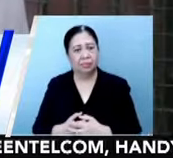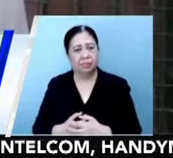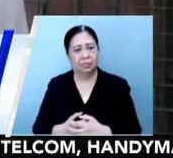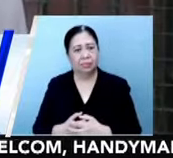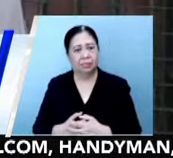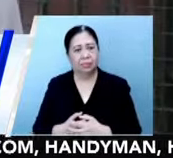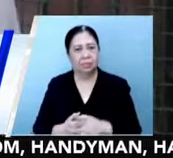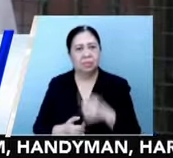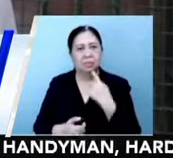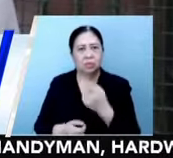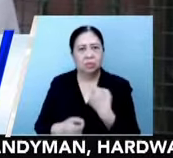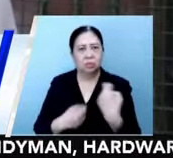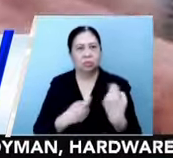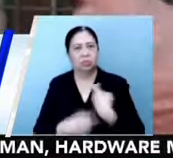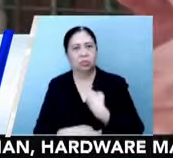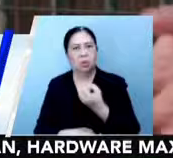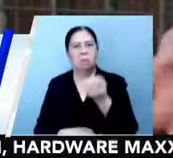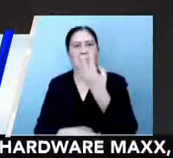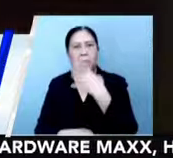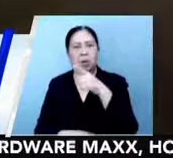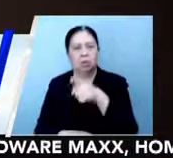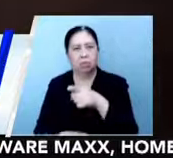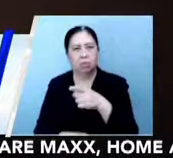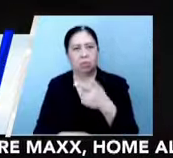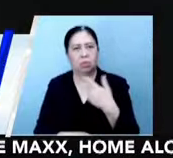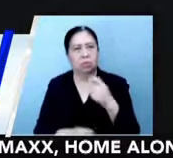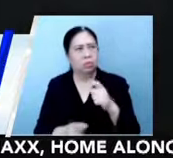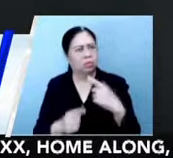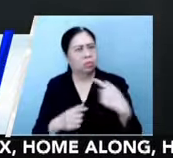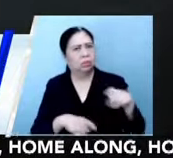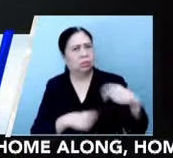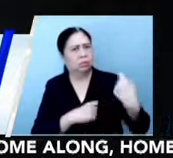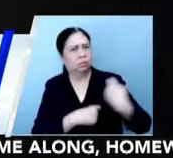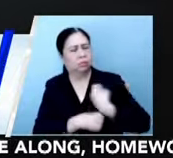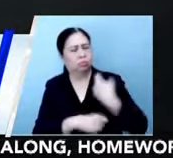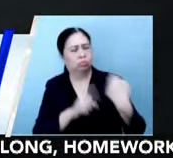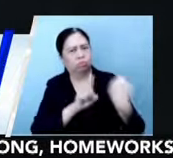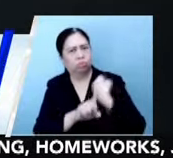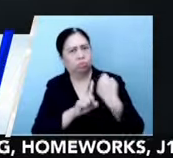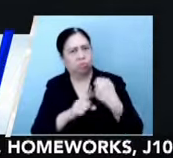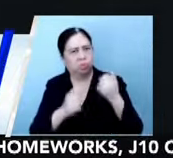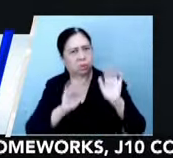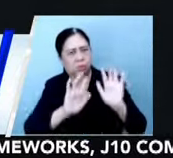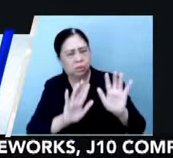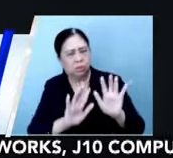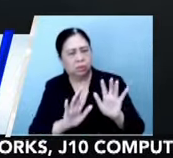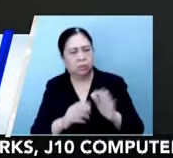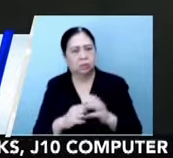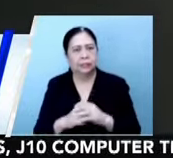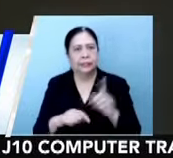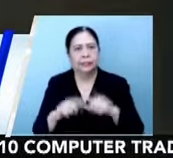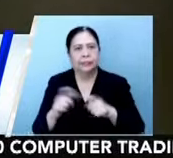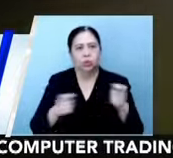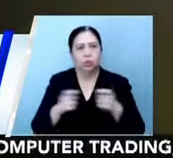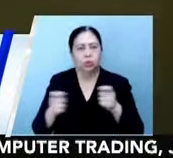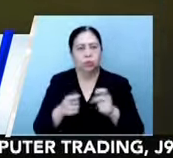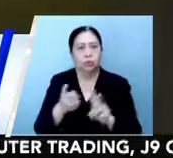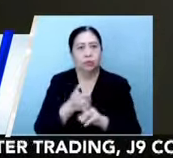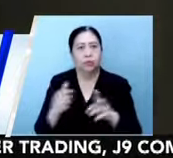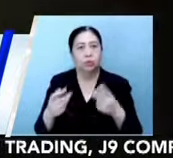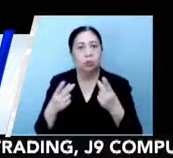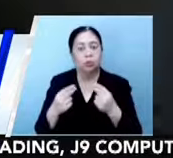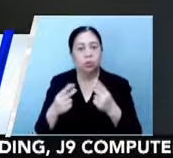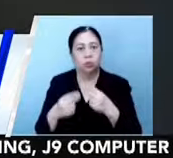bangko. Sinubok niyo hubang awatin yung kanyang pananakit? Dahil doon, hindi na makapagpigil ang biktima na magsabi rin